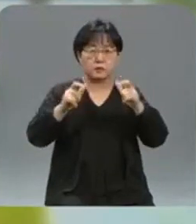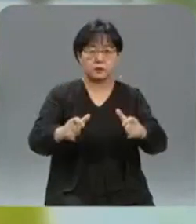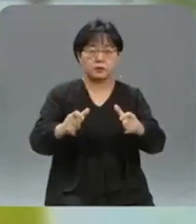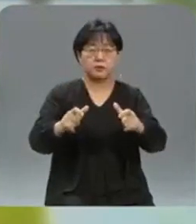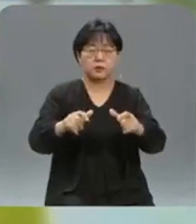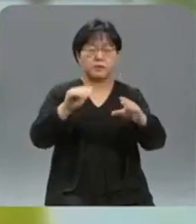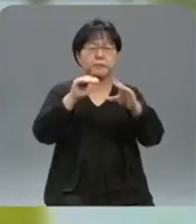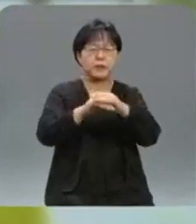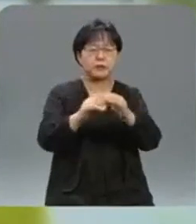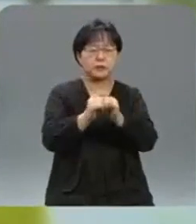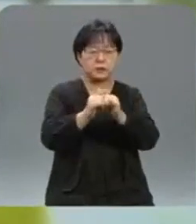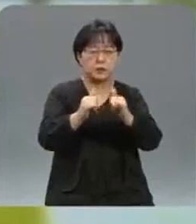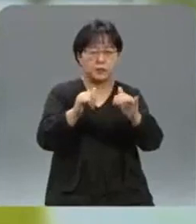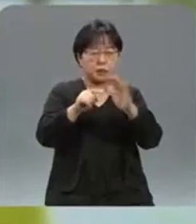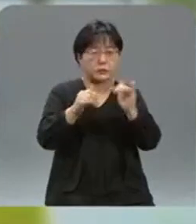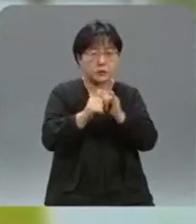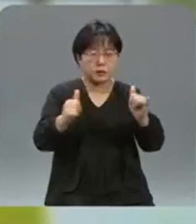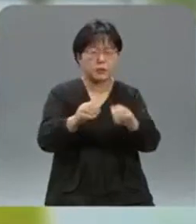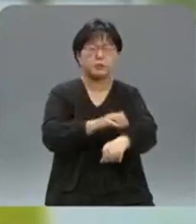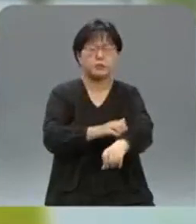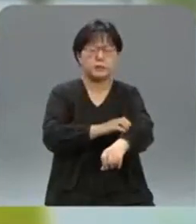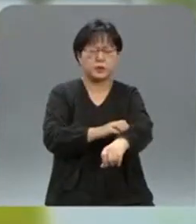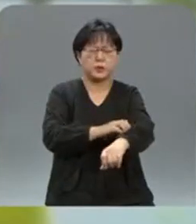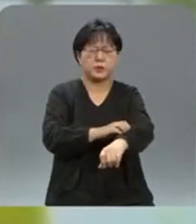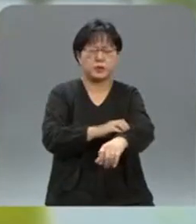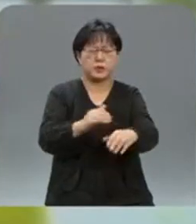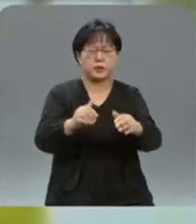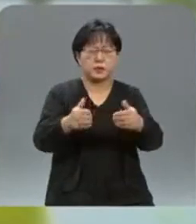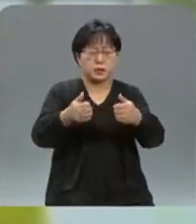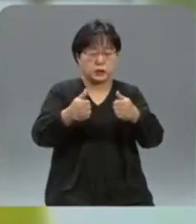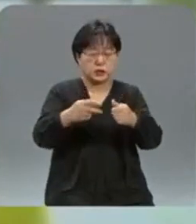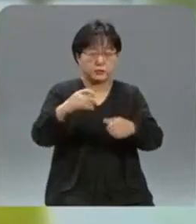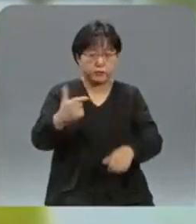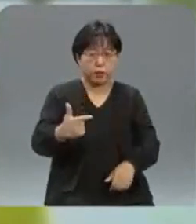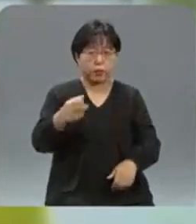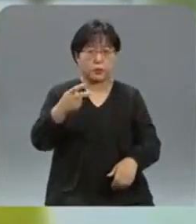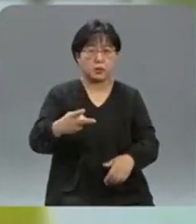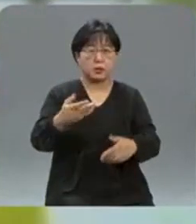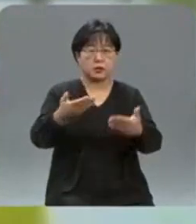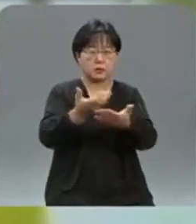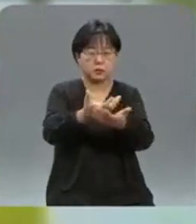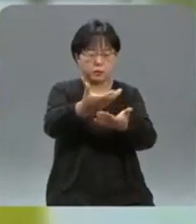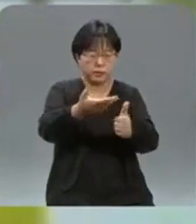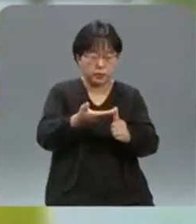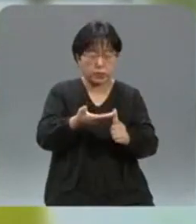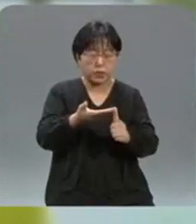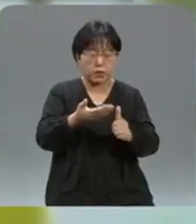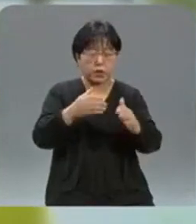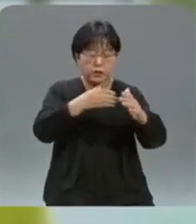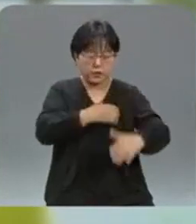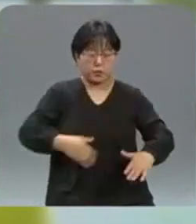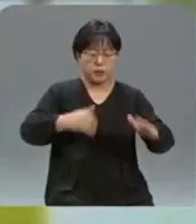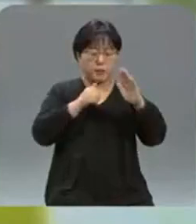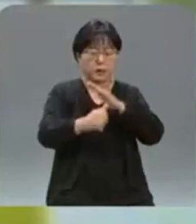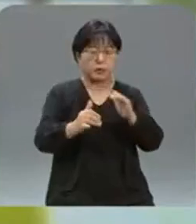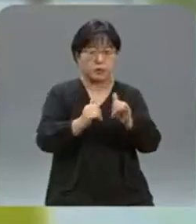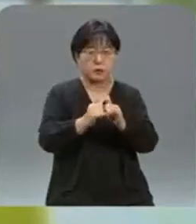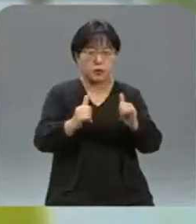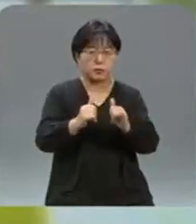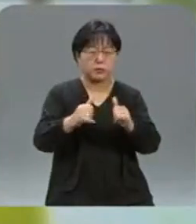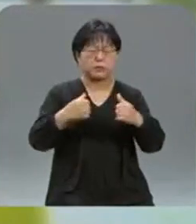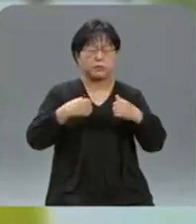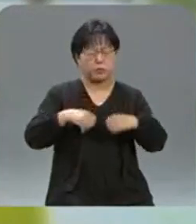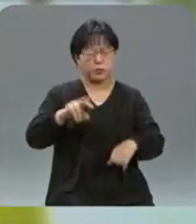지역에서도 민원인들의 불편이 이어졌습니다. 주민등록등본 등 민원 서류를 발급받기 위해서 주민센터를 찾은 시민들은